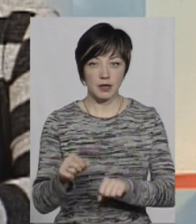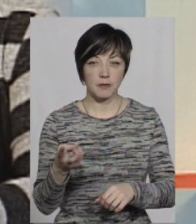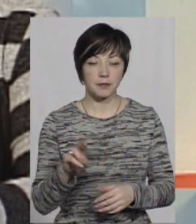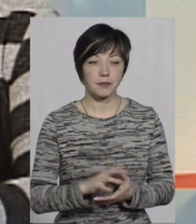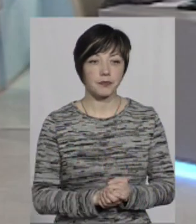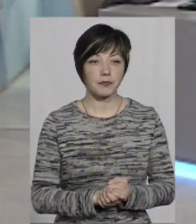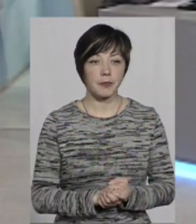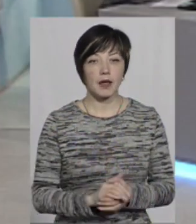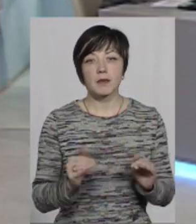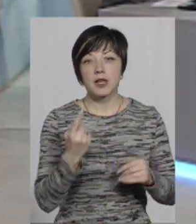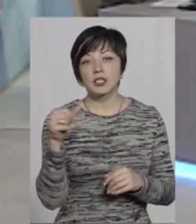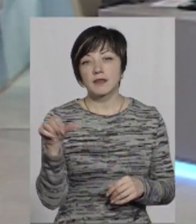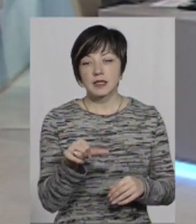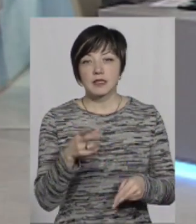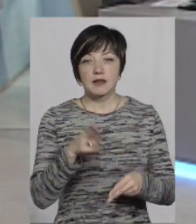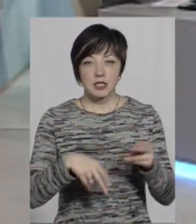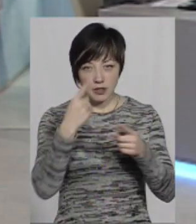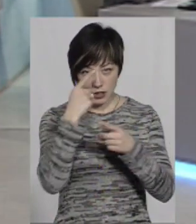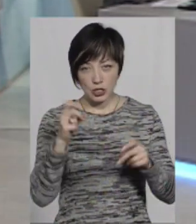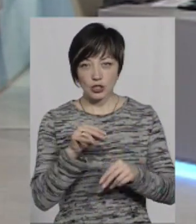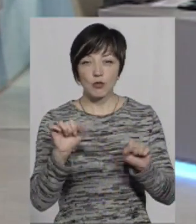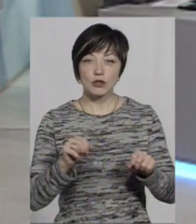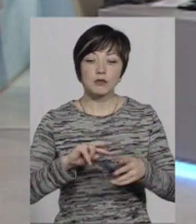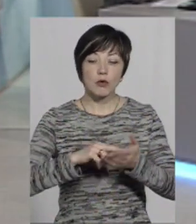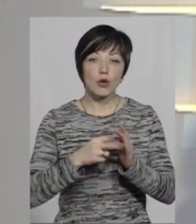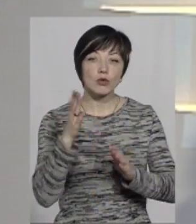І менше хвилинки до завершення ефіру. Чи можемо